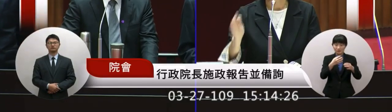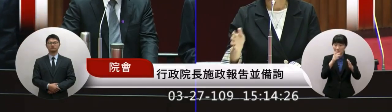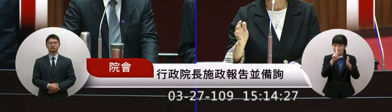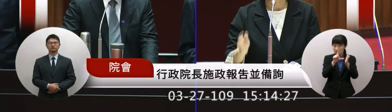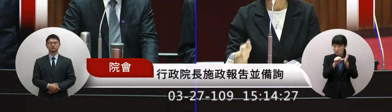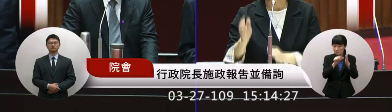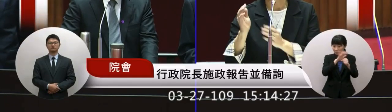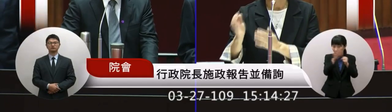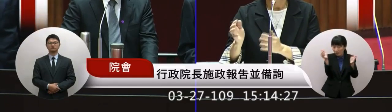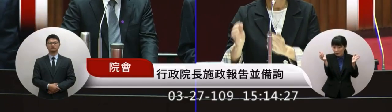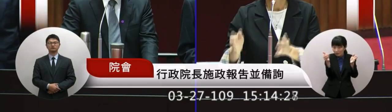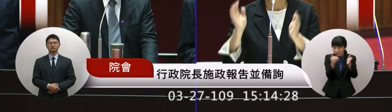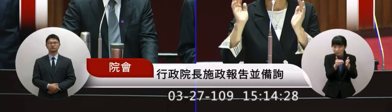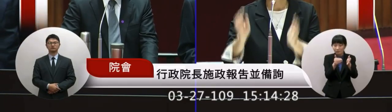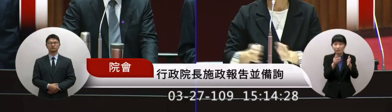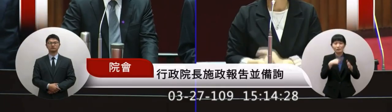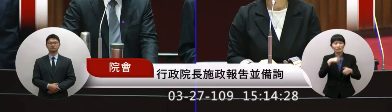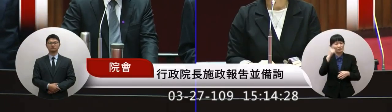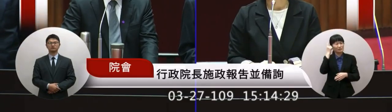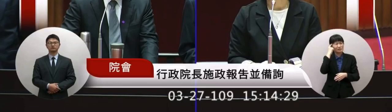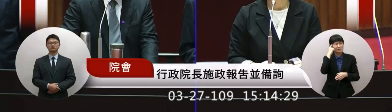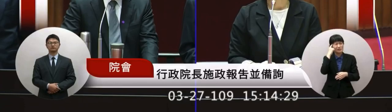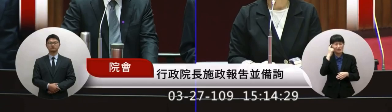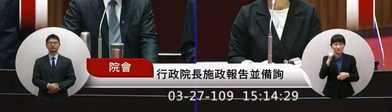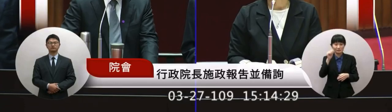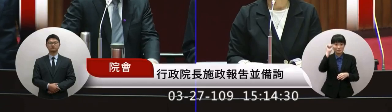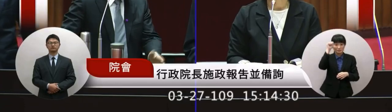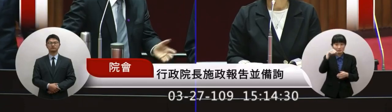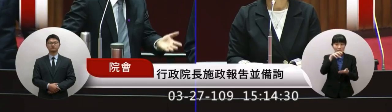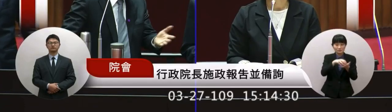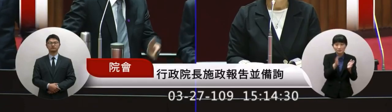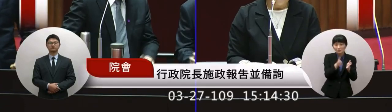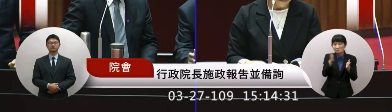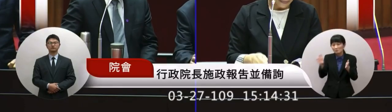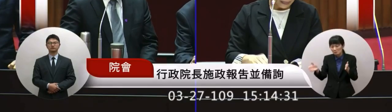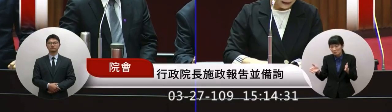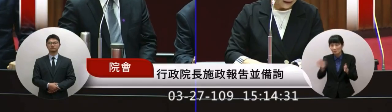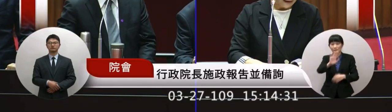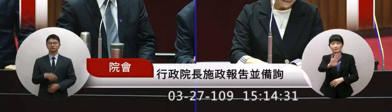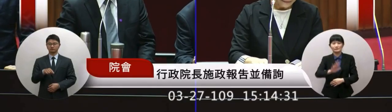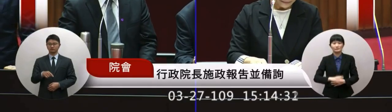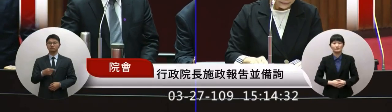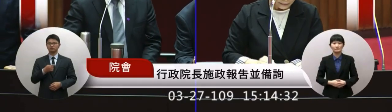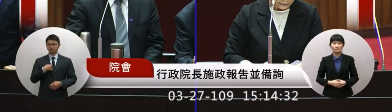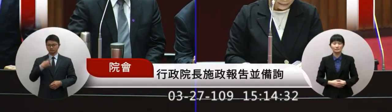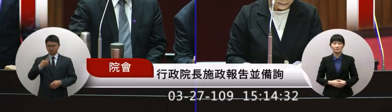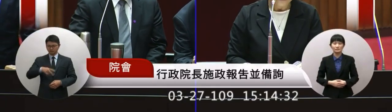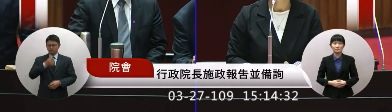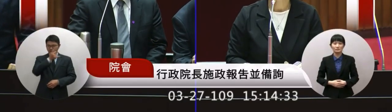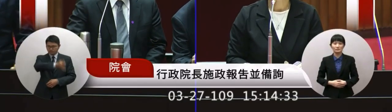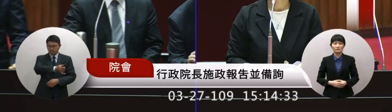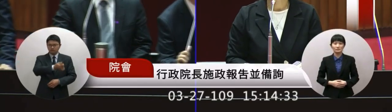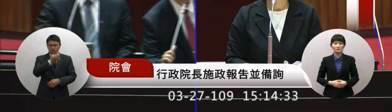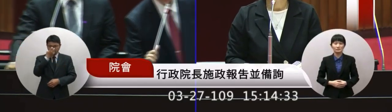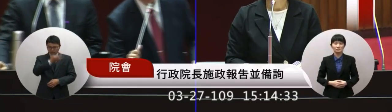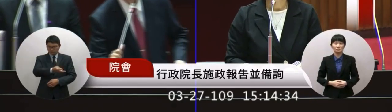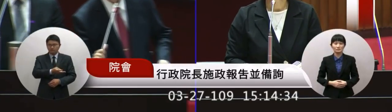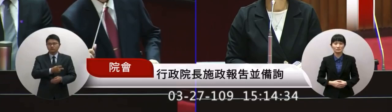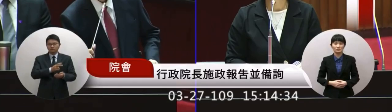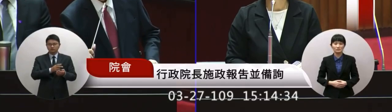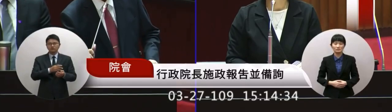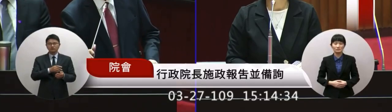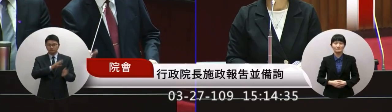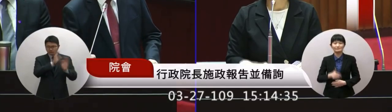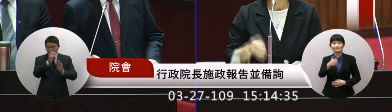啊，卖好一个运转下去。 这个我来个了解一下，我也来个委员汇报。